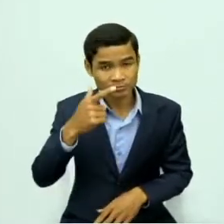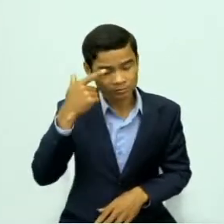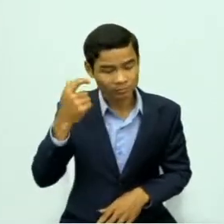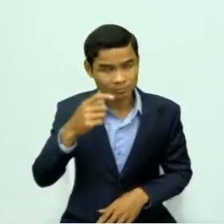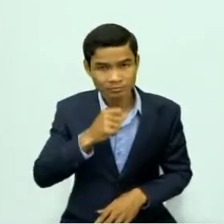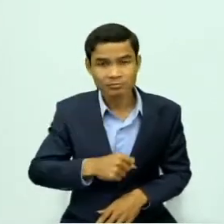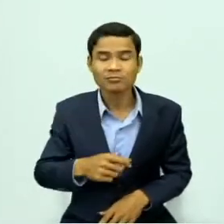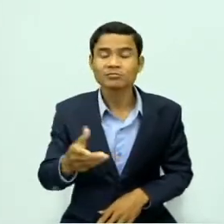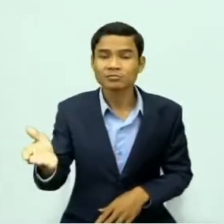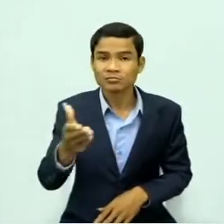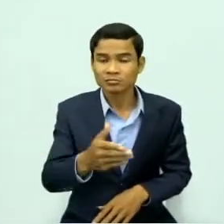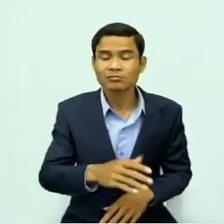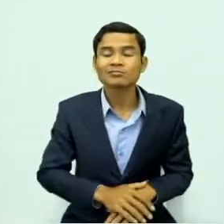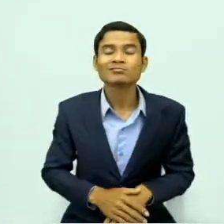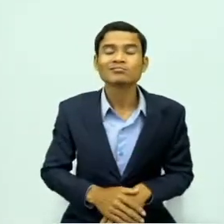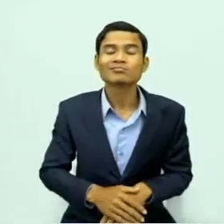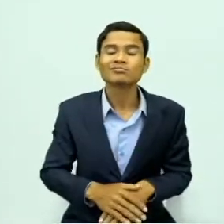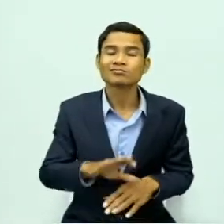sâu đau mà vậy con.